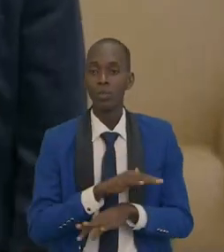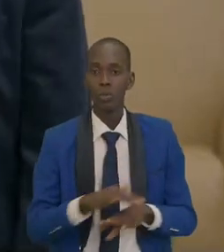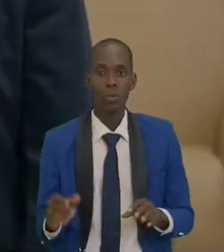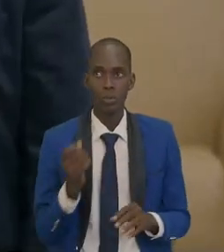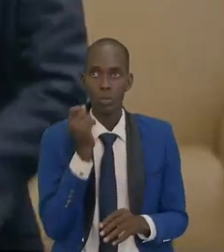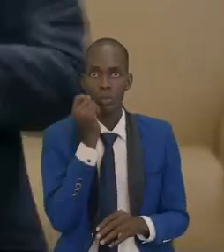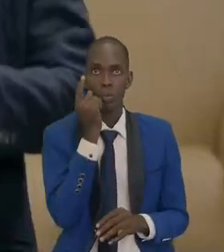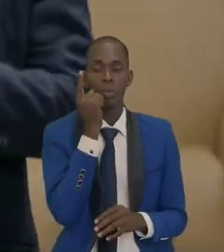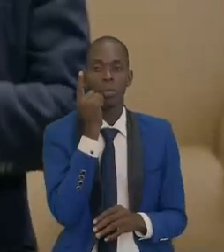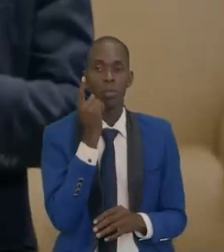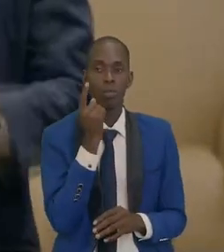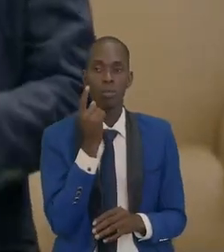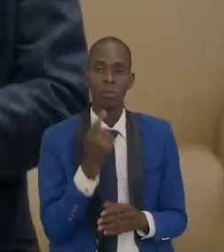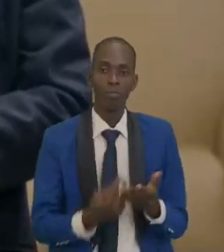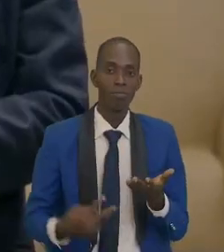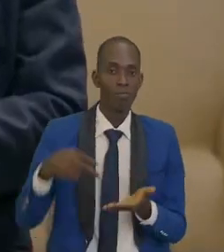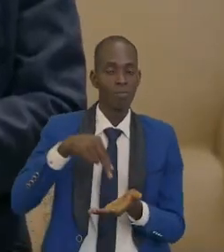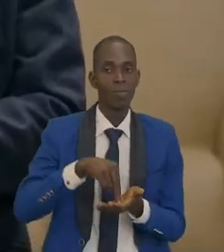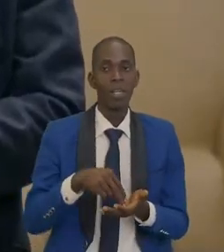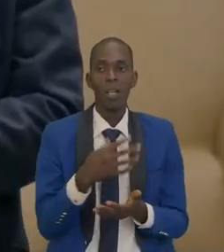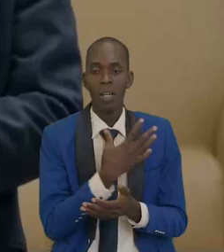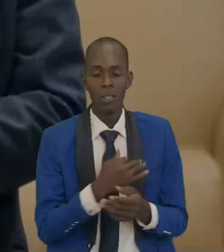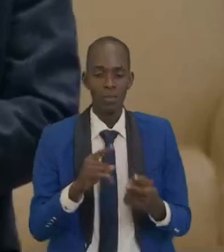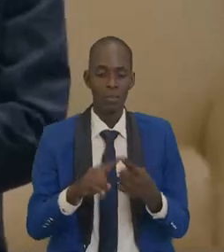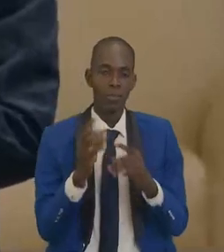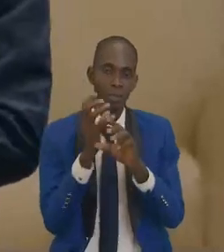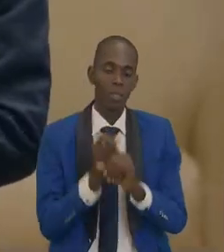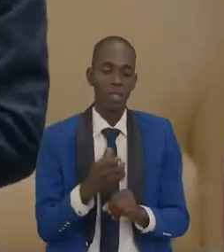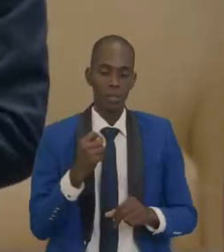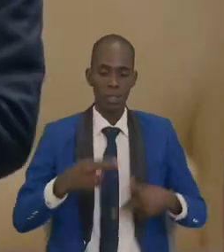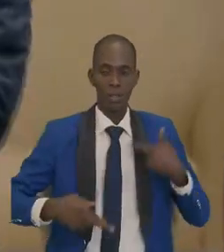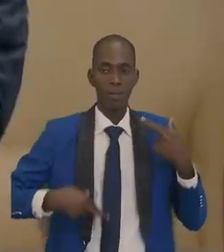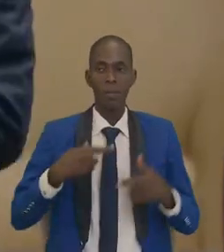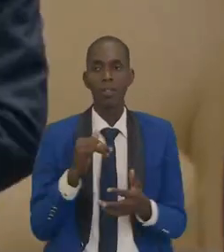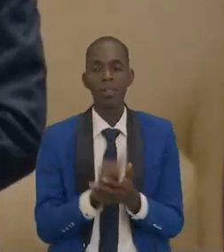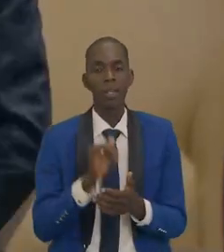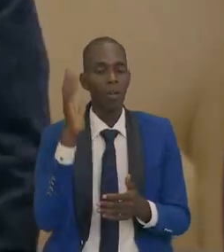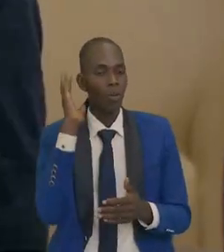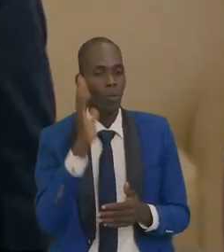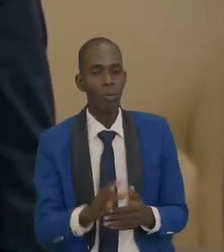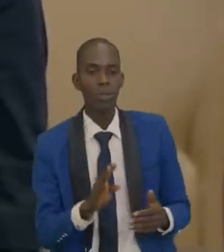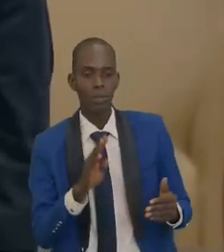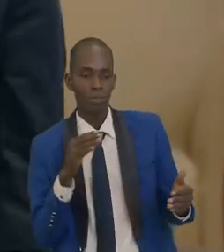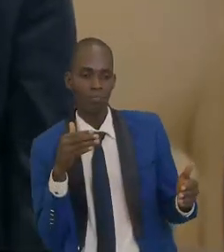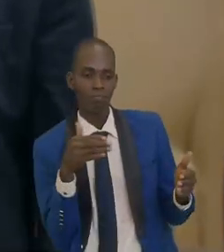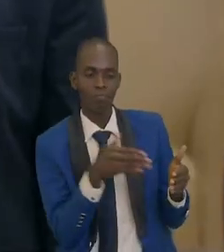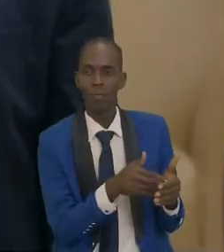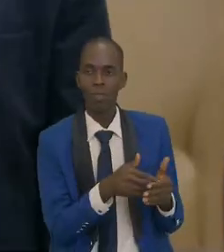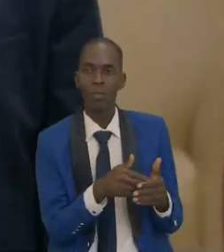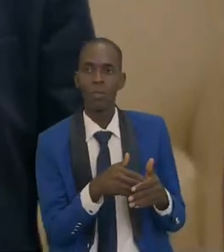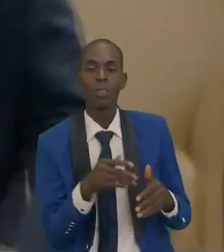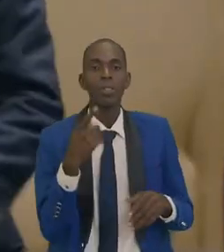réveillons pas, pour avoir le réveil qui va contrer le réveil du